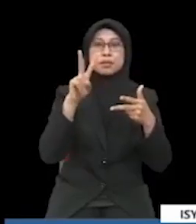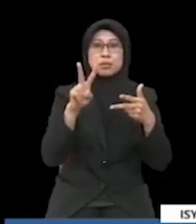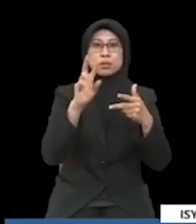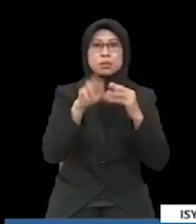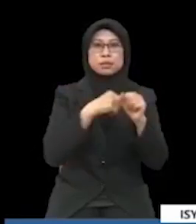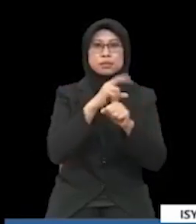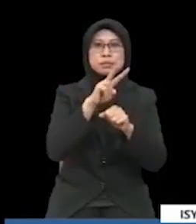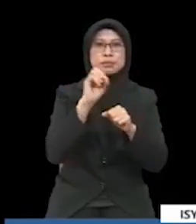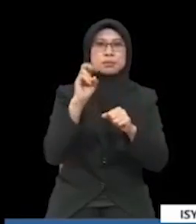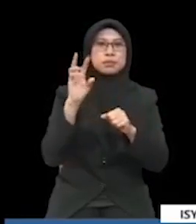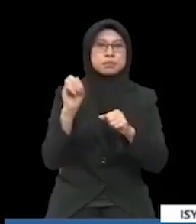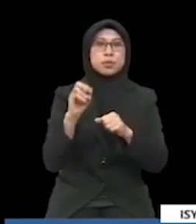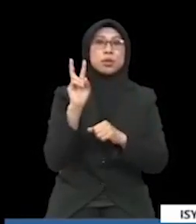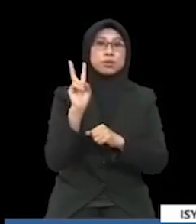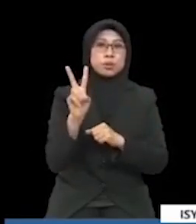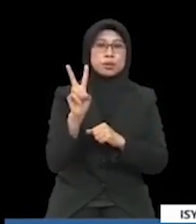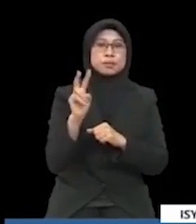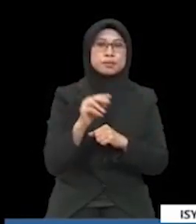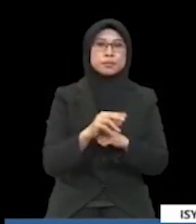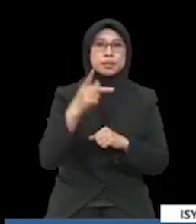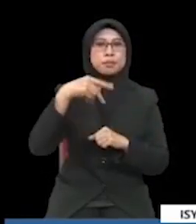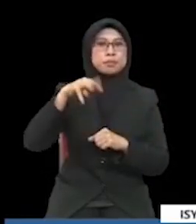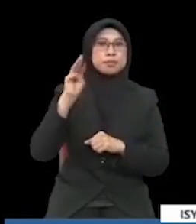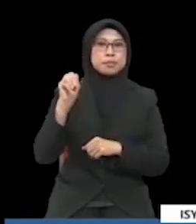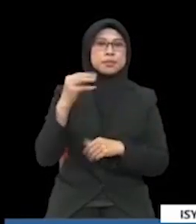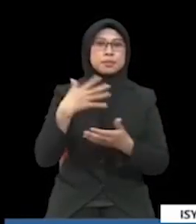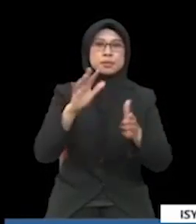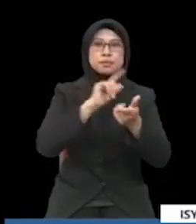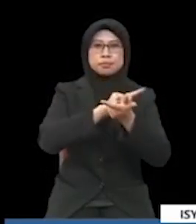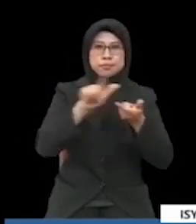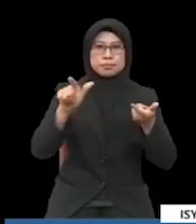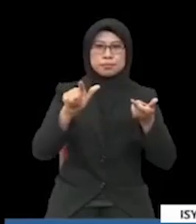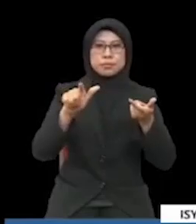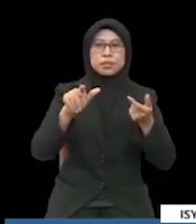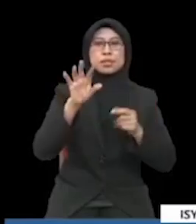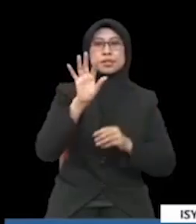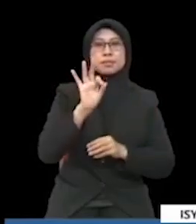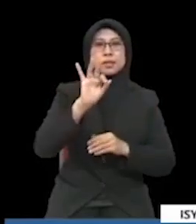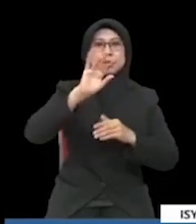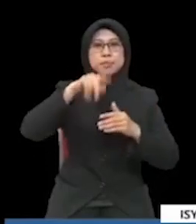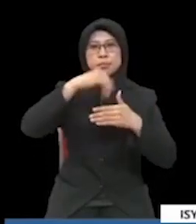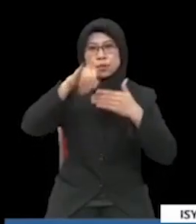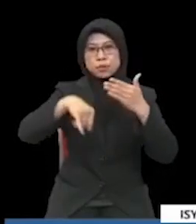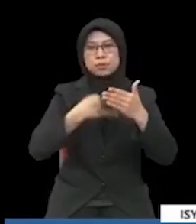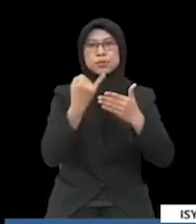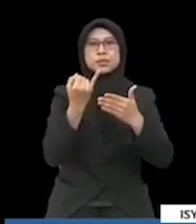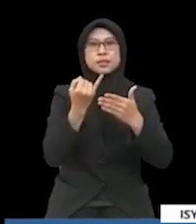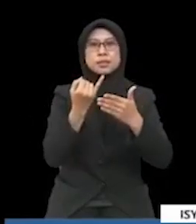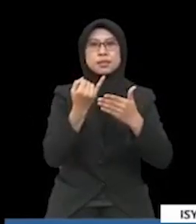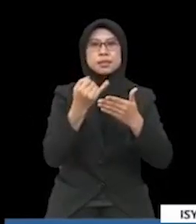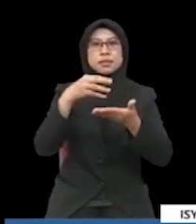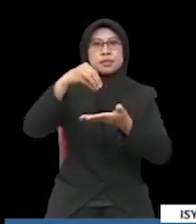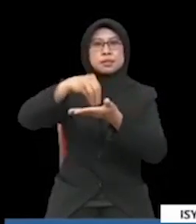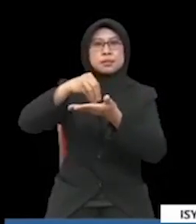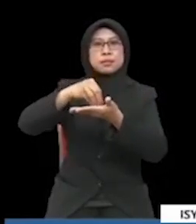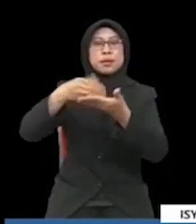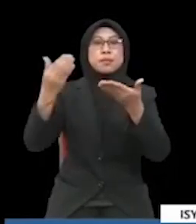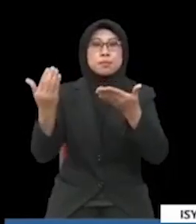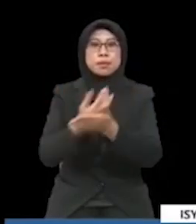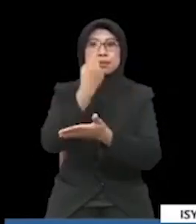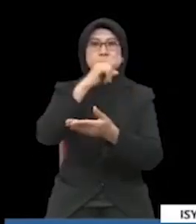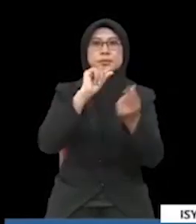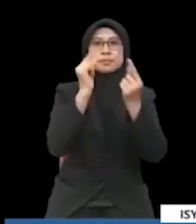2 Tahun 2022 GPN telah diluluskan 9 Project perolehan tapak baru